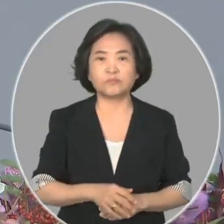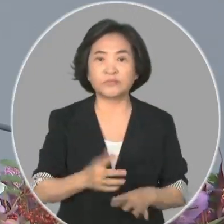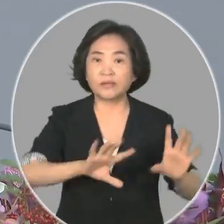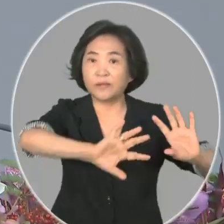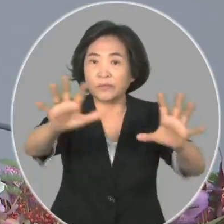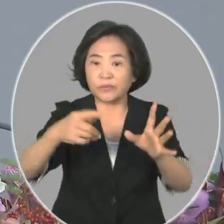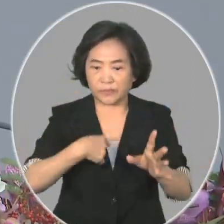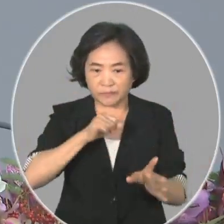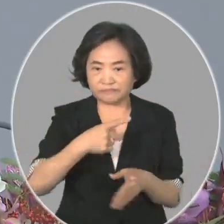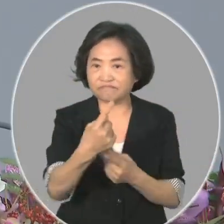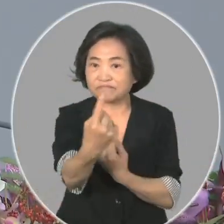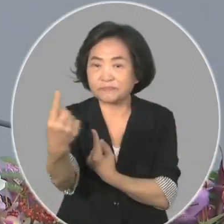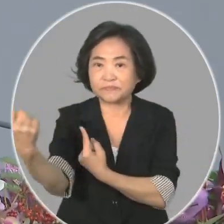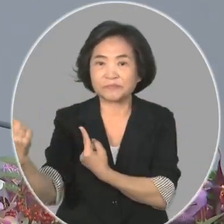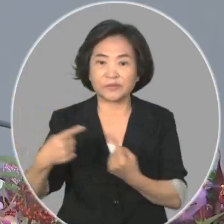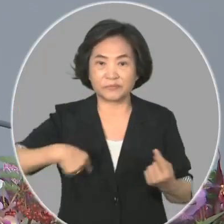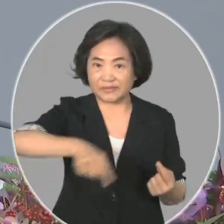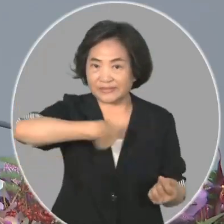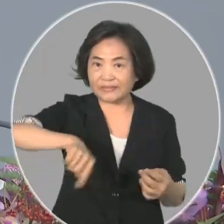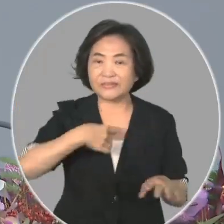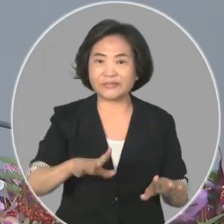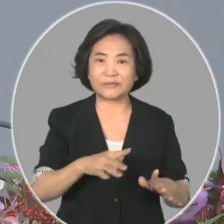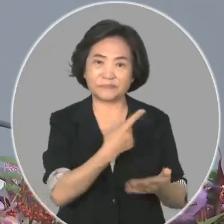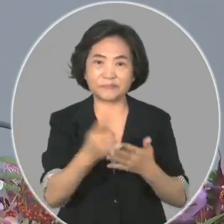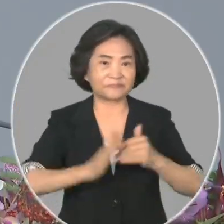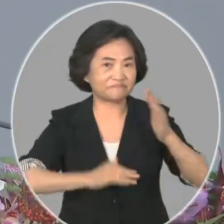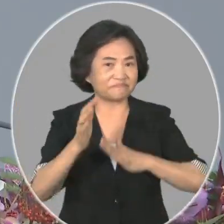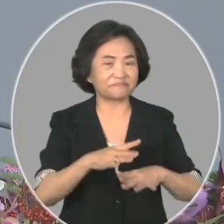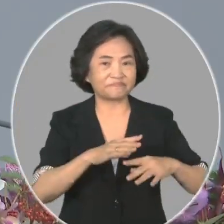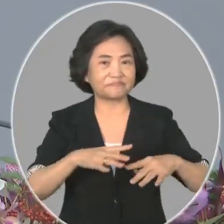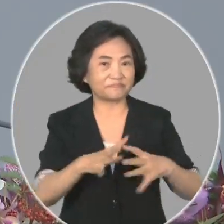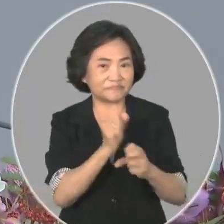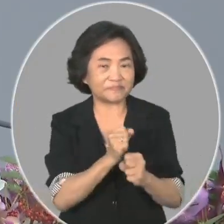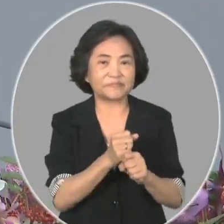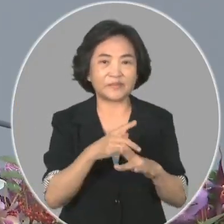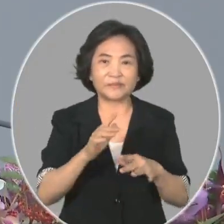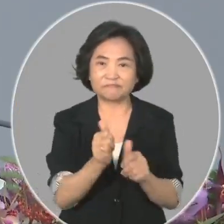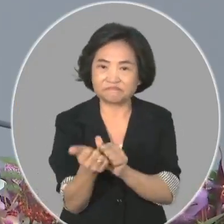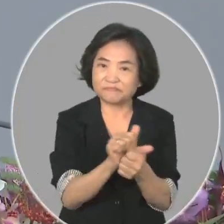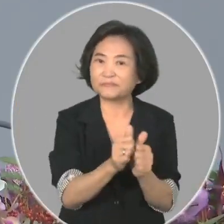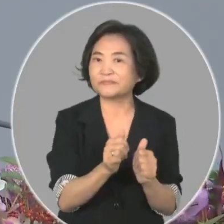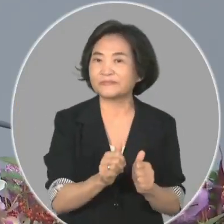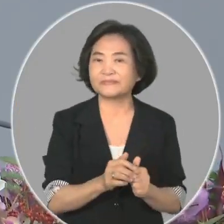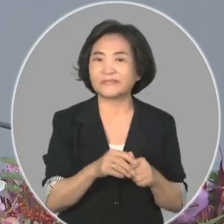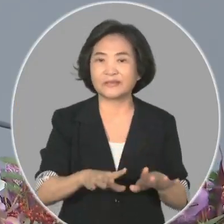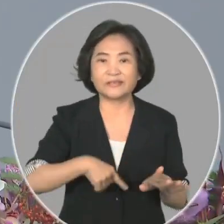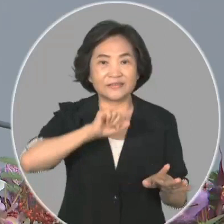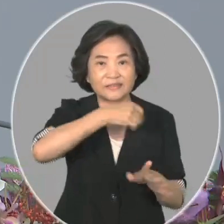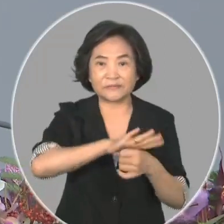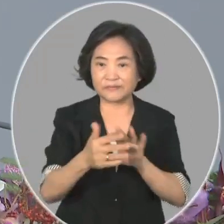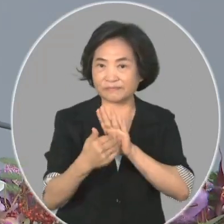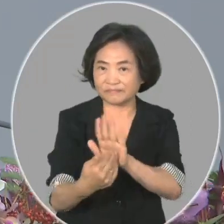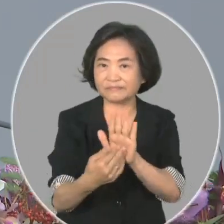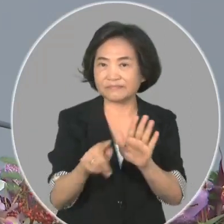比，因为有大家携手合作，团结守护彼此，让台湾的防疫表